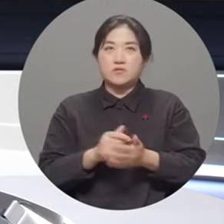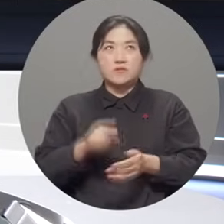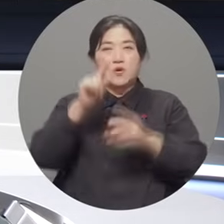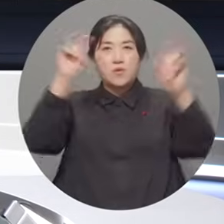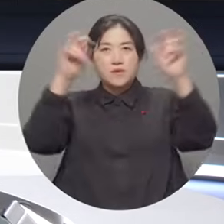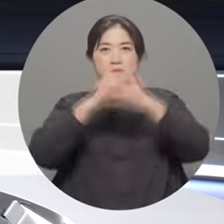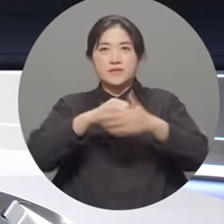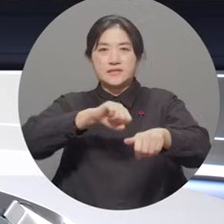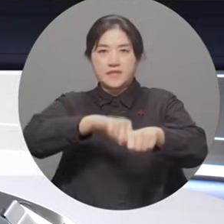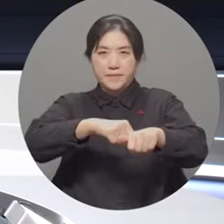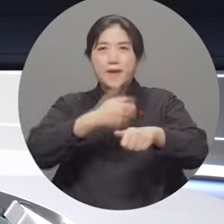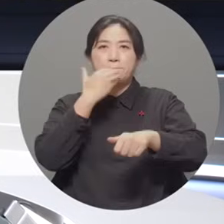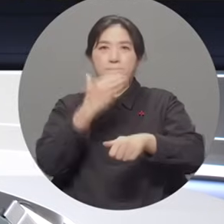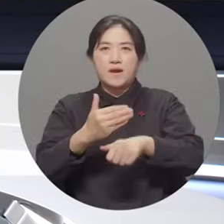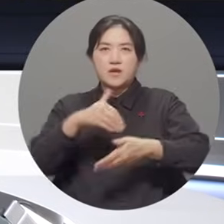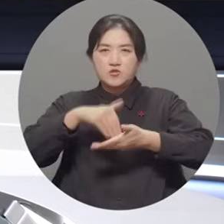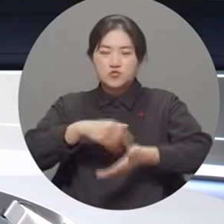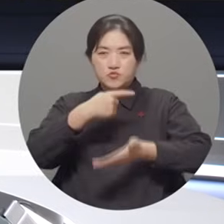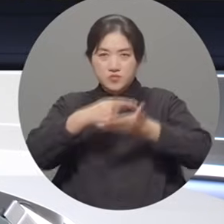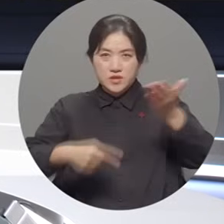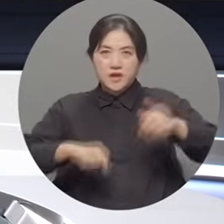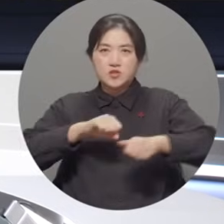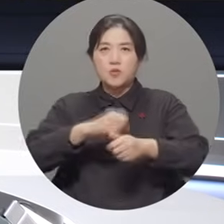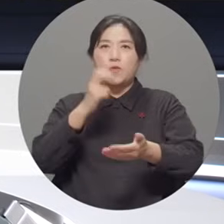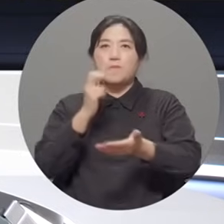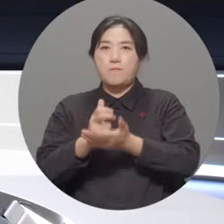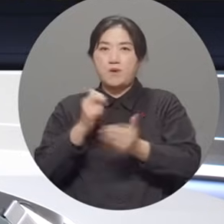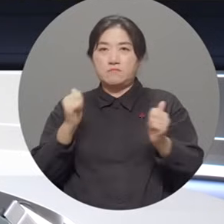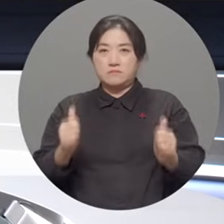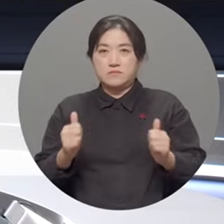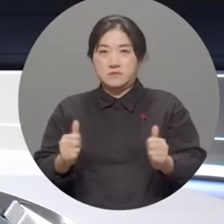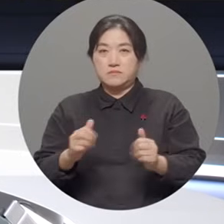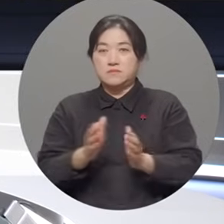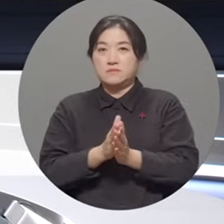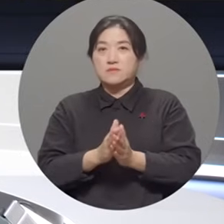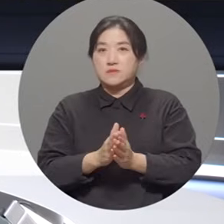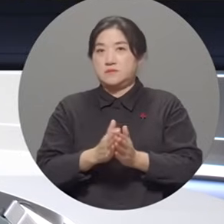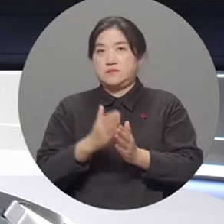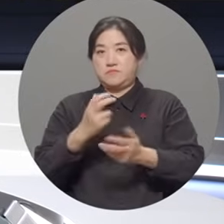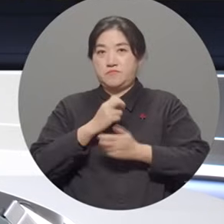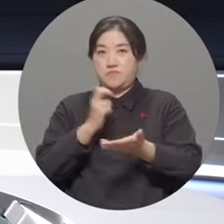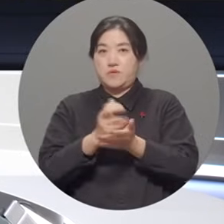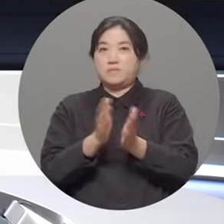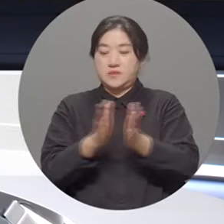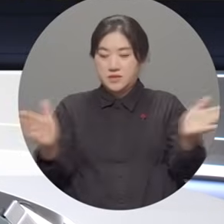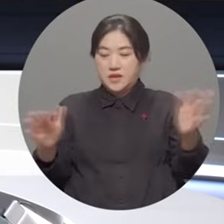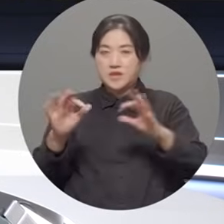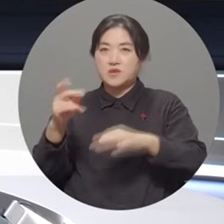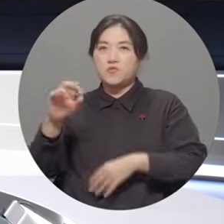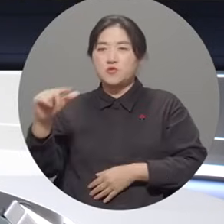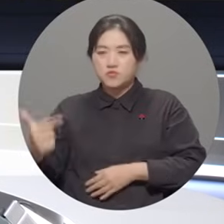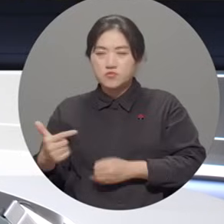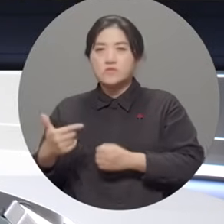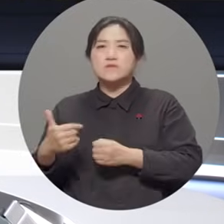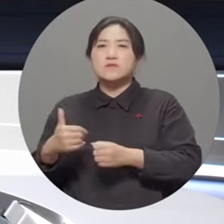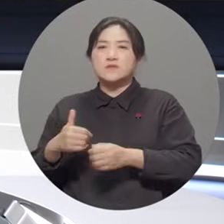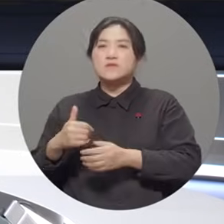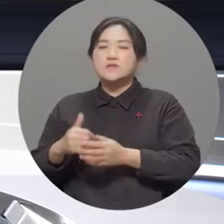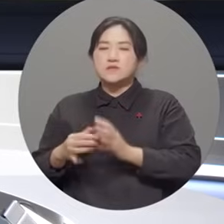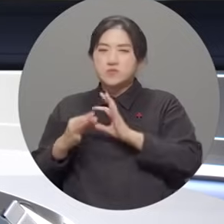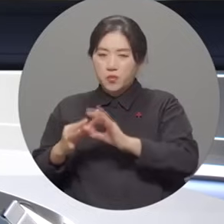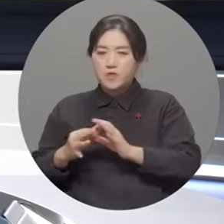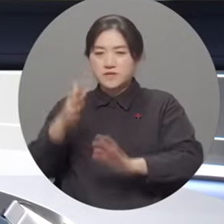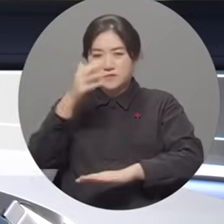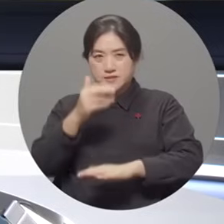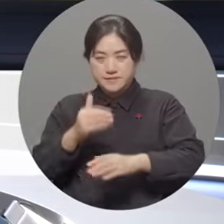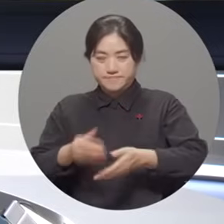있도록 중대재해처벌법이 시행되고 있습니다. 말 그대로 김용균 씨가 남긴 법인데요. 그렇다면